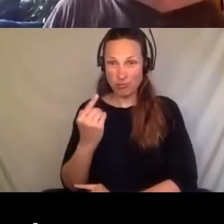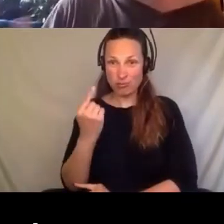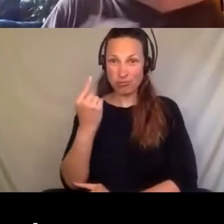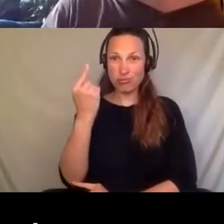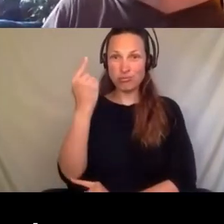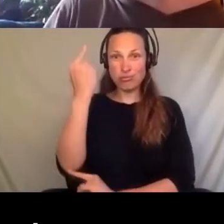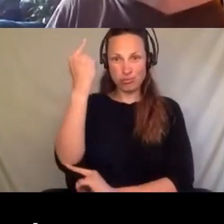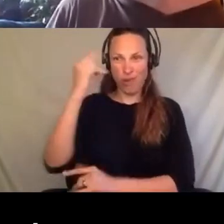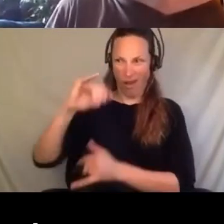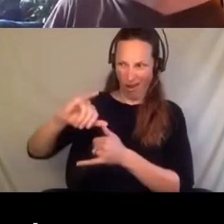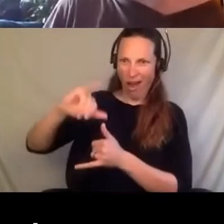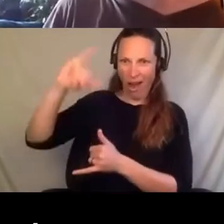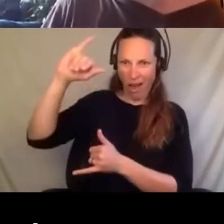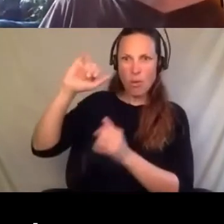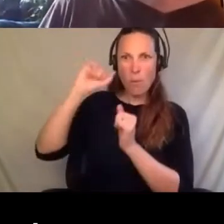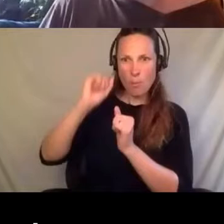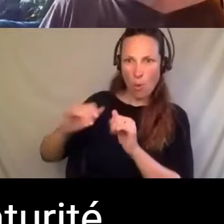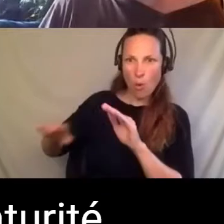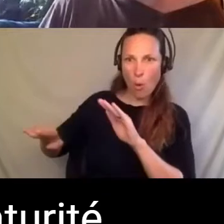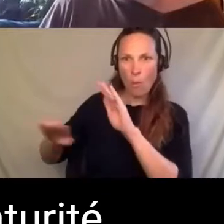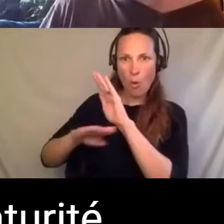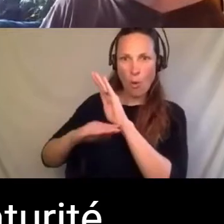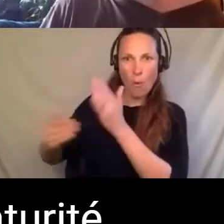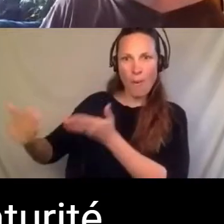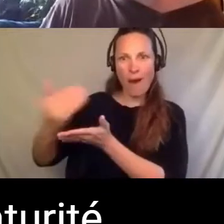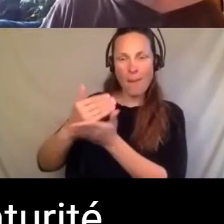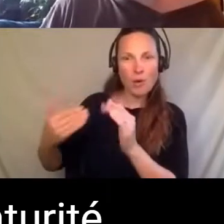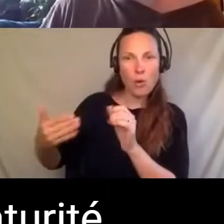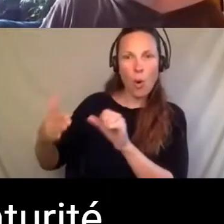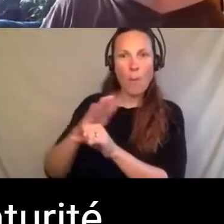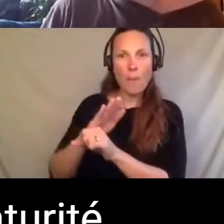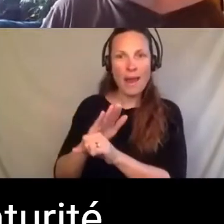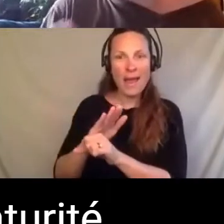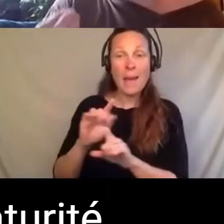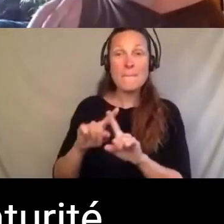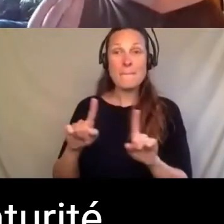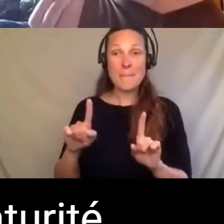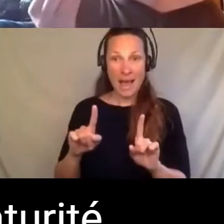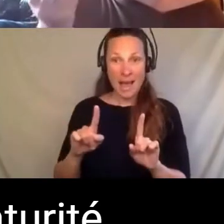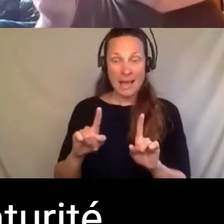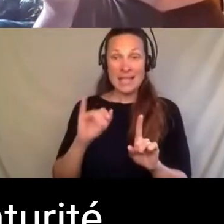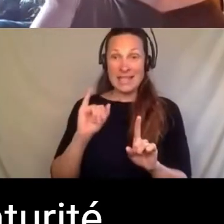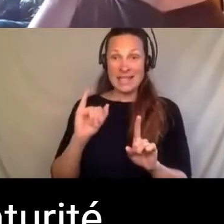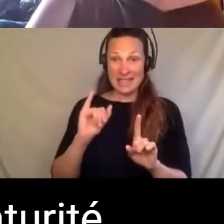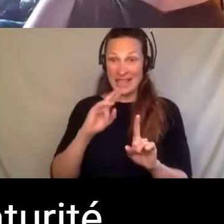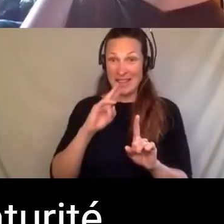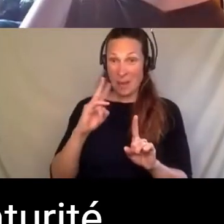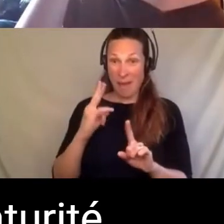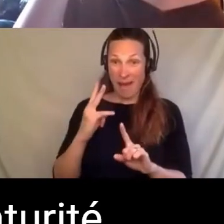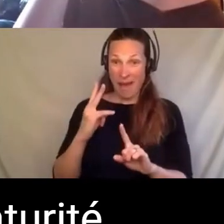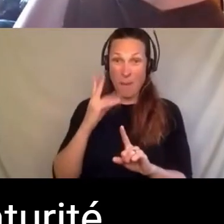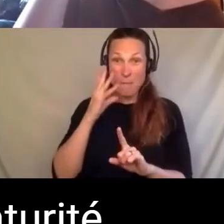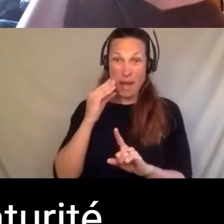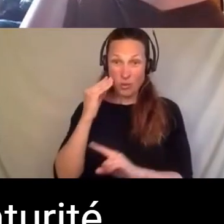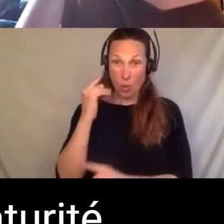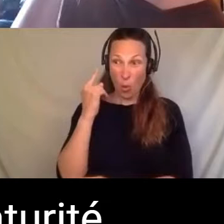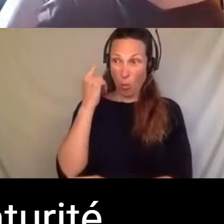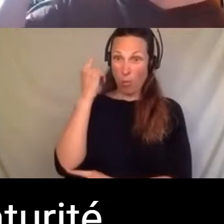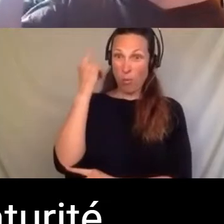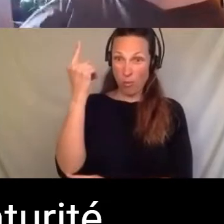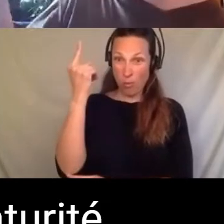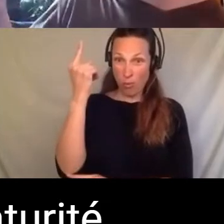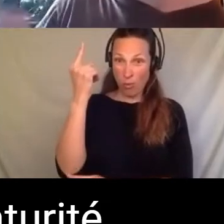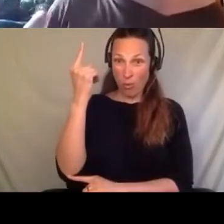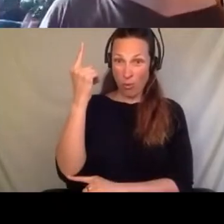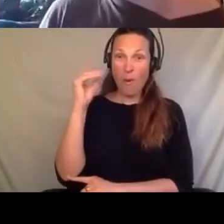pouvez ensuite la récolter au complet. Mais sachez que si elle est arrivée à maturité et qu'elle a fait une